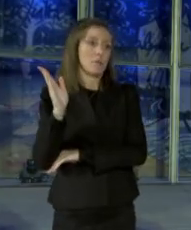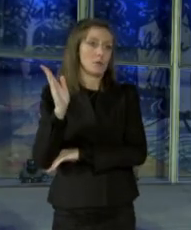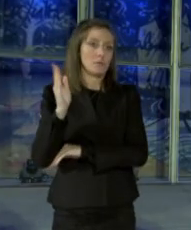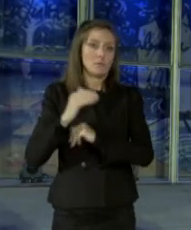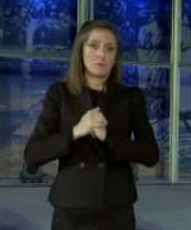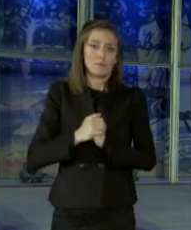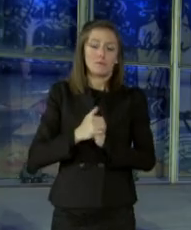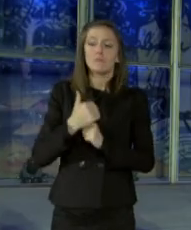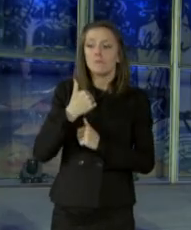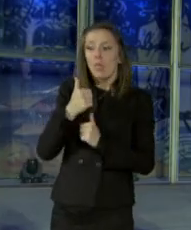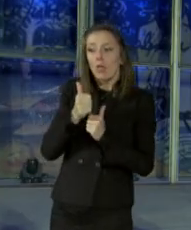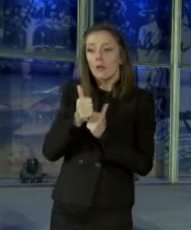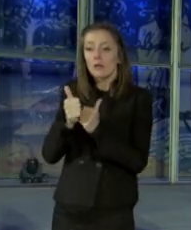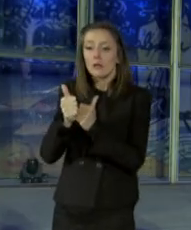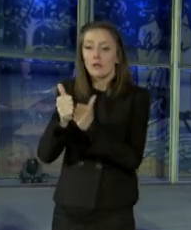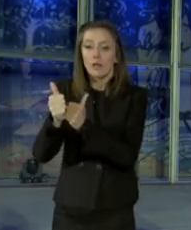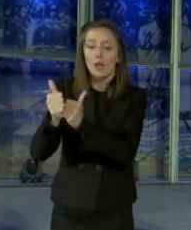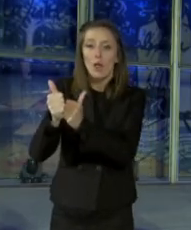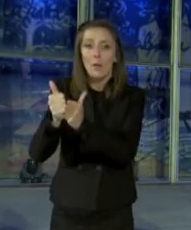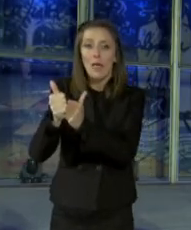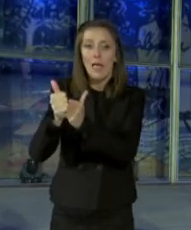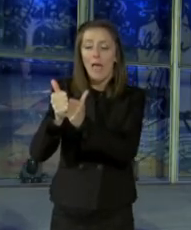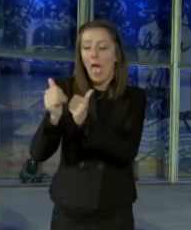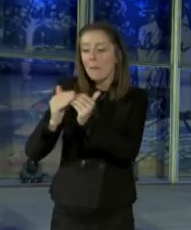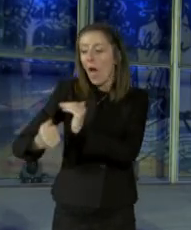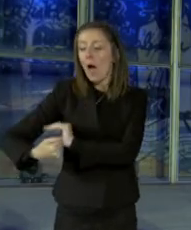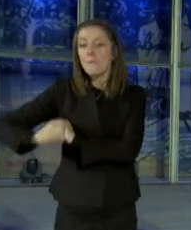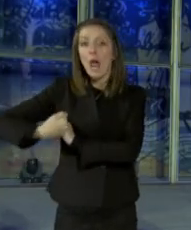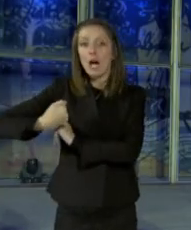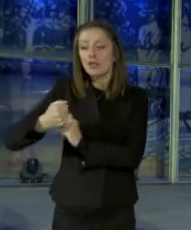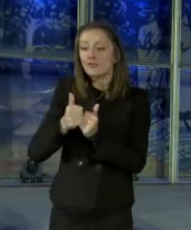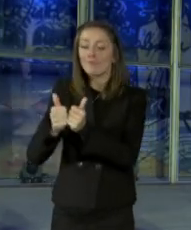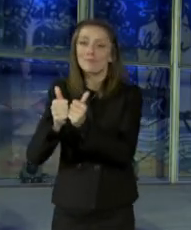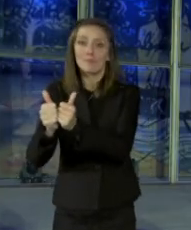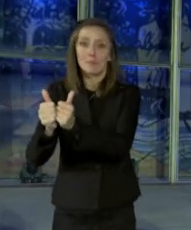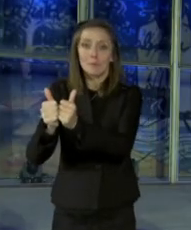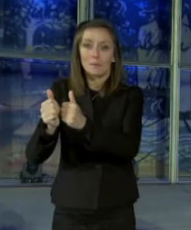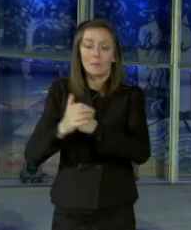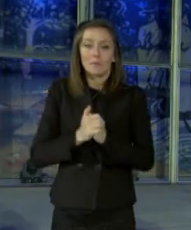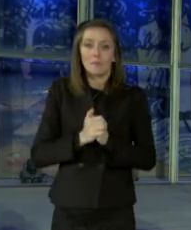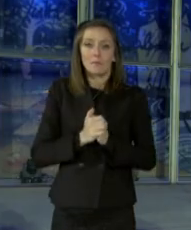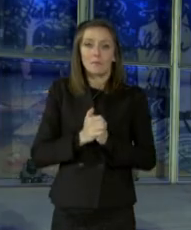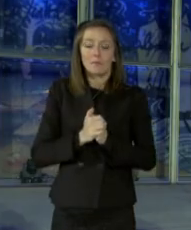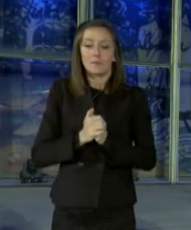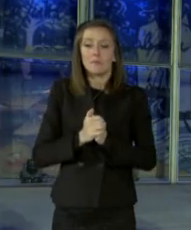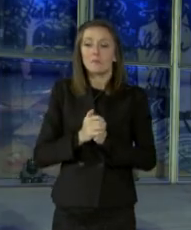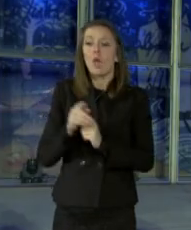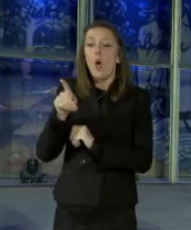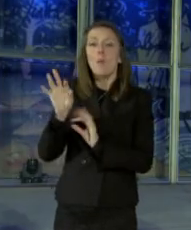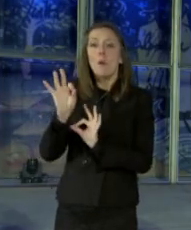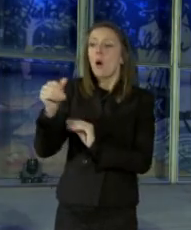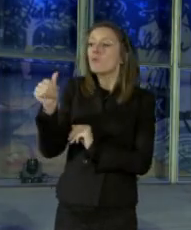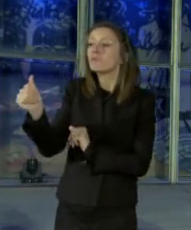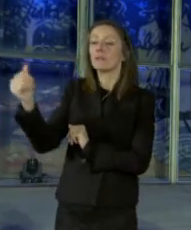lo seguì tenendogli la mano sotto il braccio egli stesso accese la luce